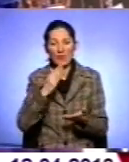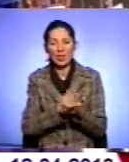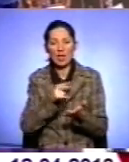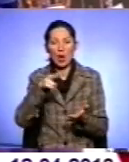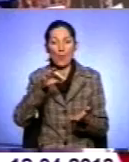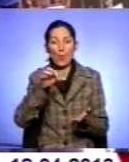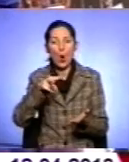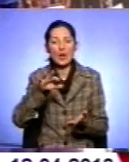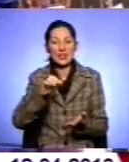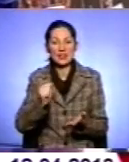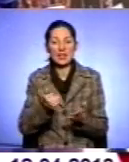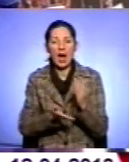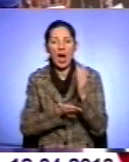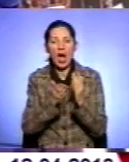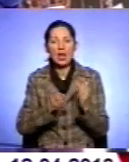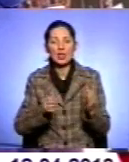Придністров'я,